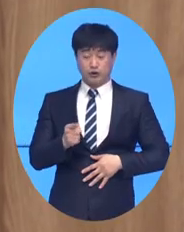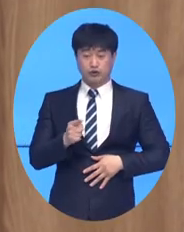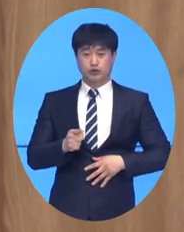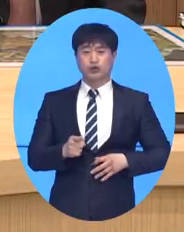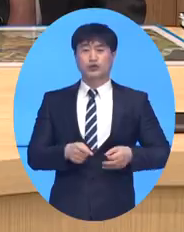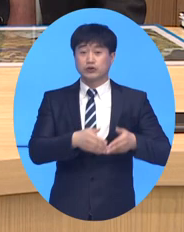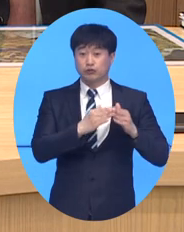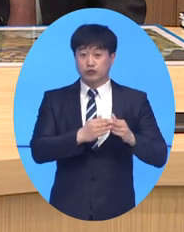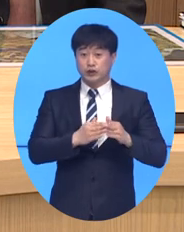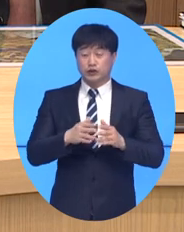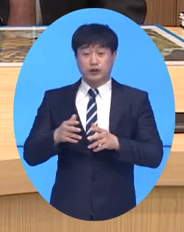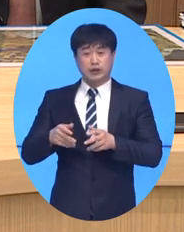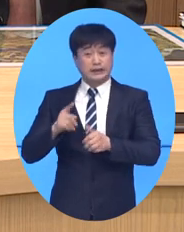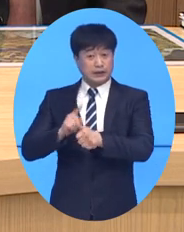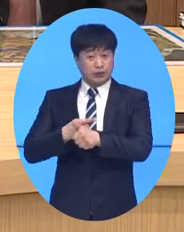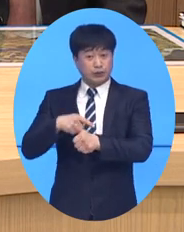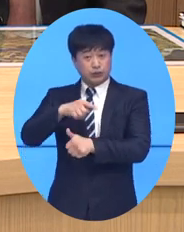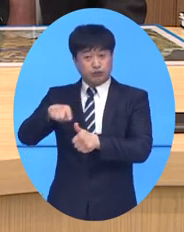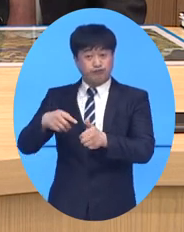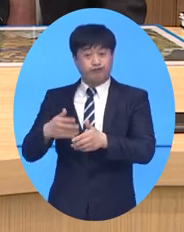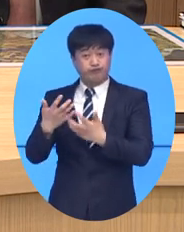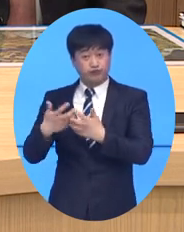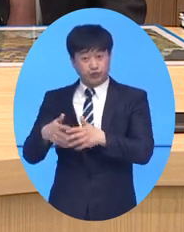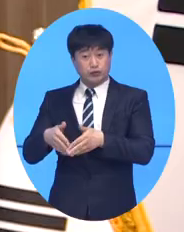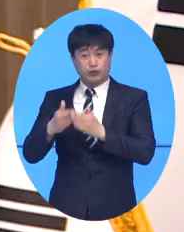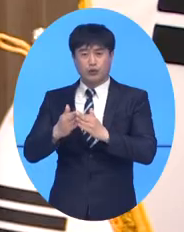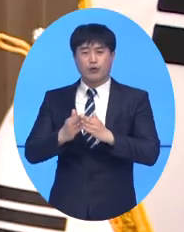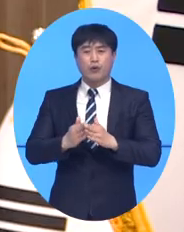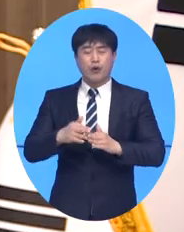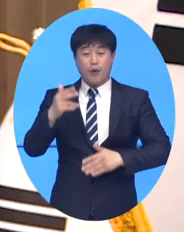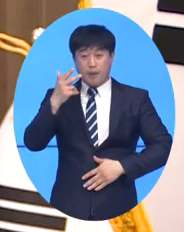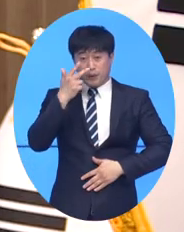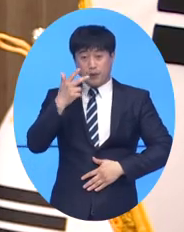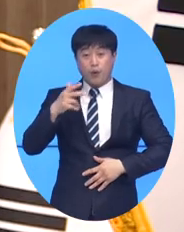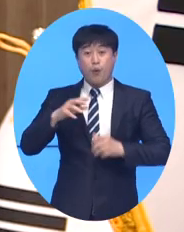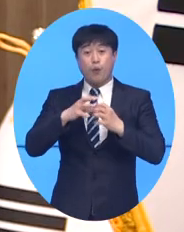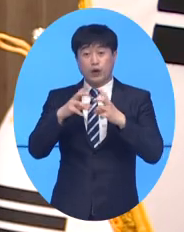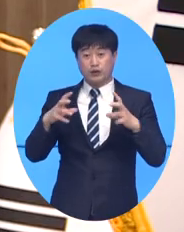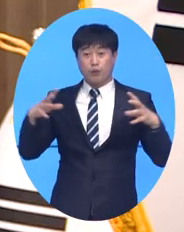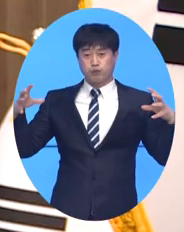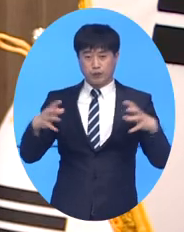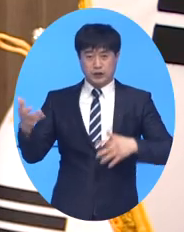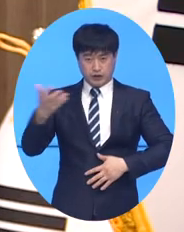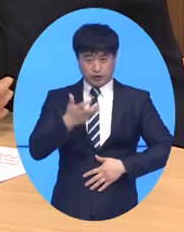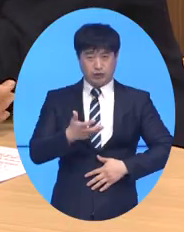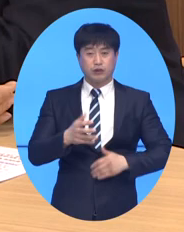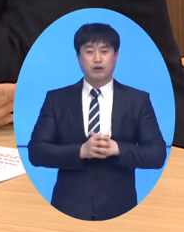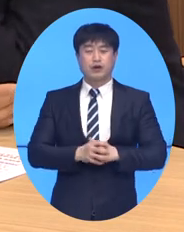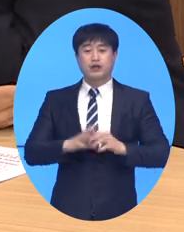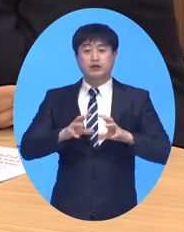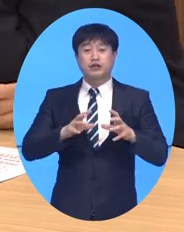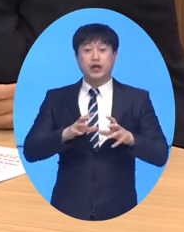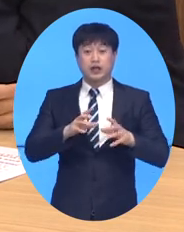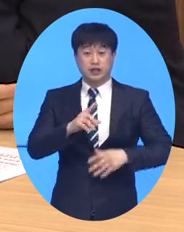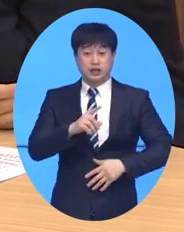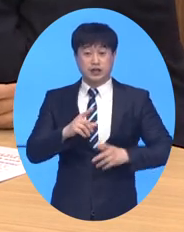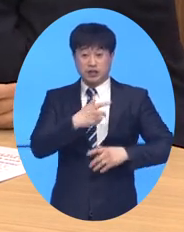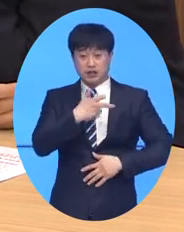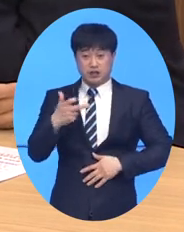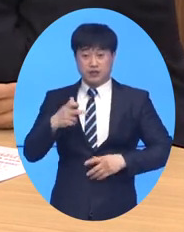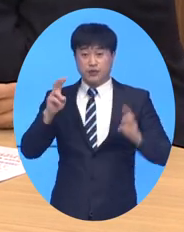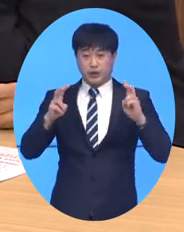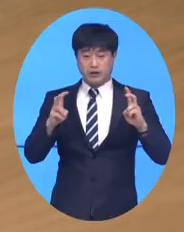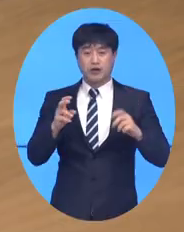도입. 기존 포항과 광양, 화성의 제조 시설을 통합 이전하는 형태입니다. 글로벌 기업이 경기도에 투자를 이어오고 있는